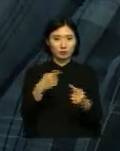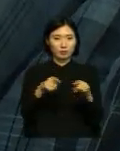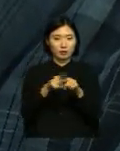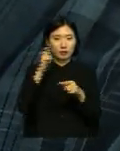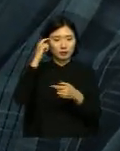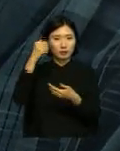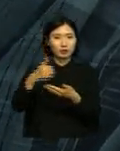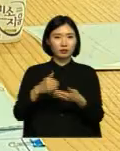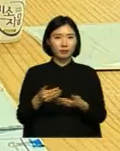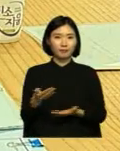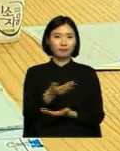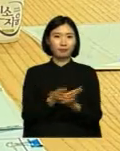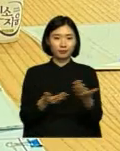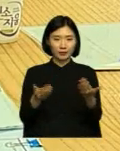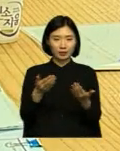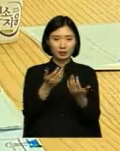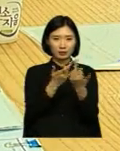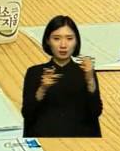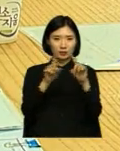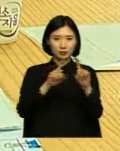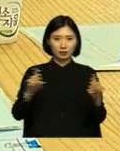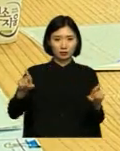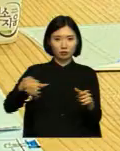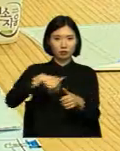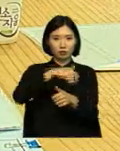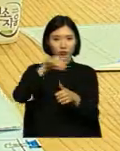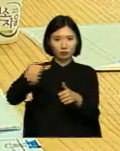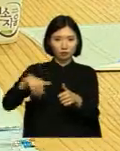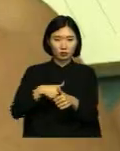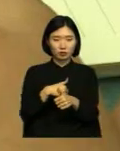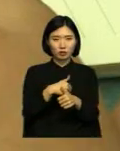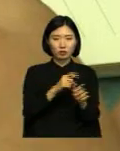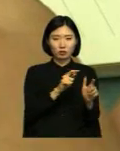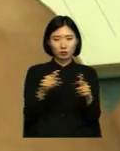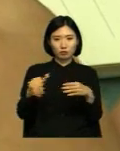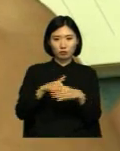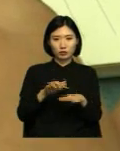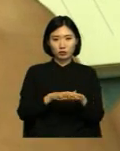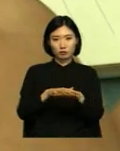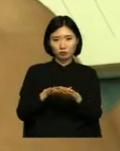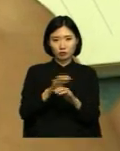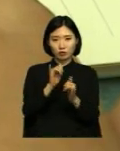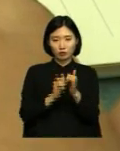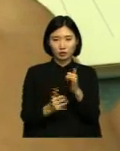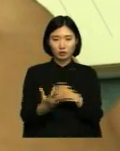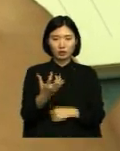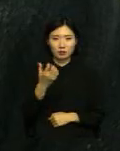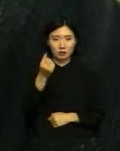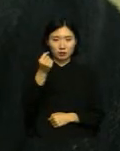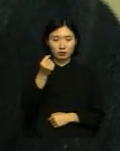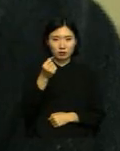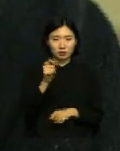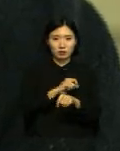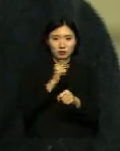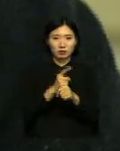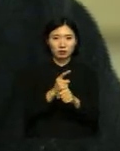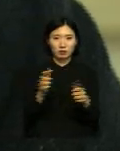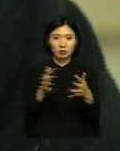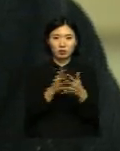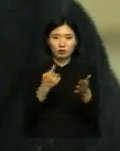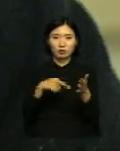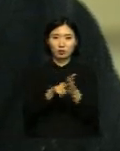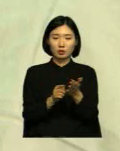의견을 나누며 행주산성을 중심으로 다양한 역사, 문화 인프라를 갖춘 행주동 특성을 담기 위한